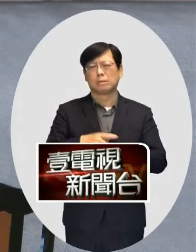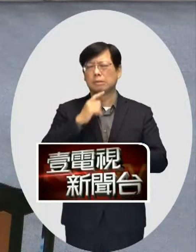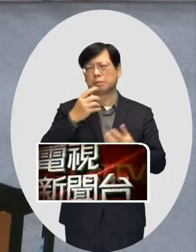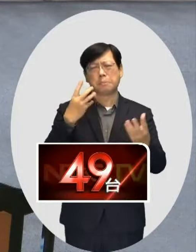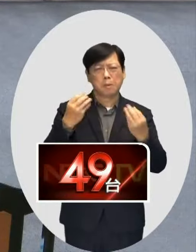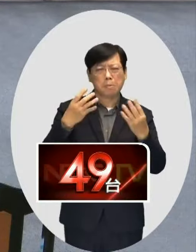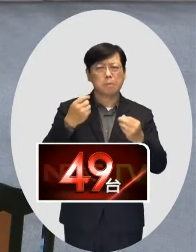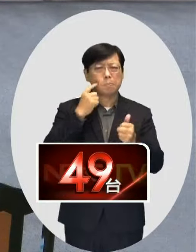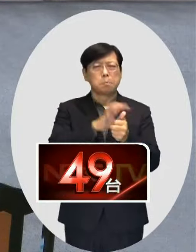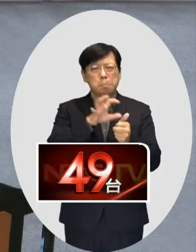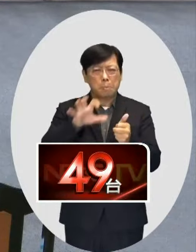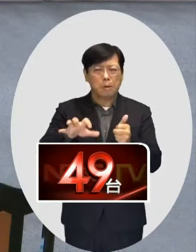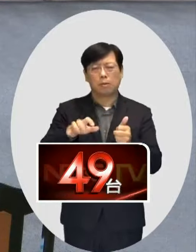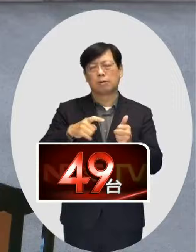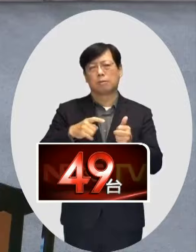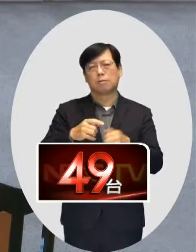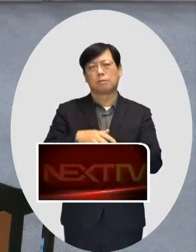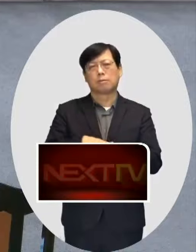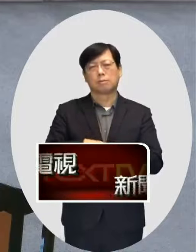premature